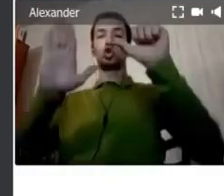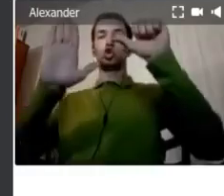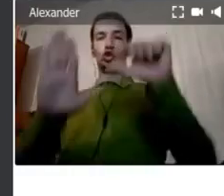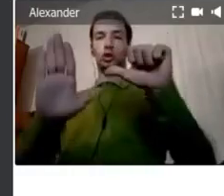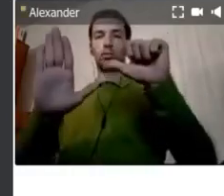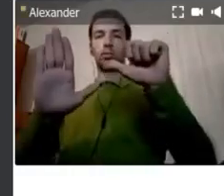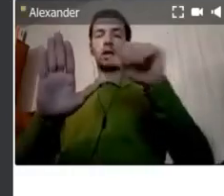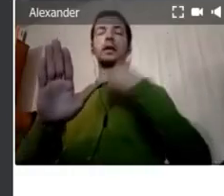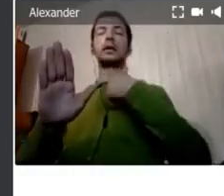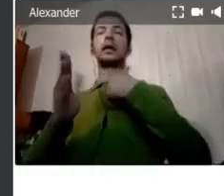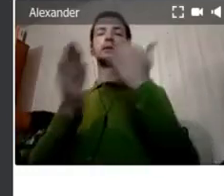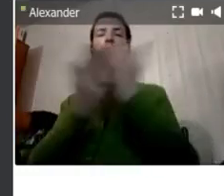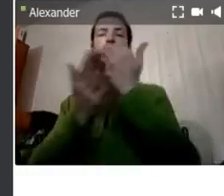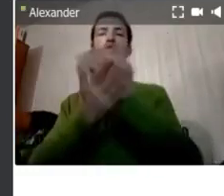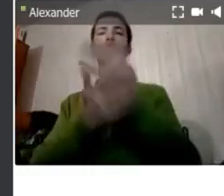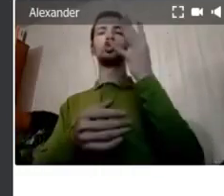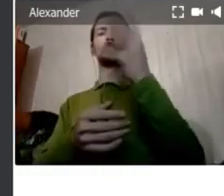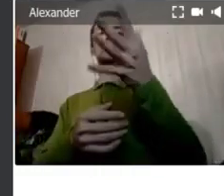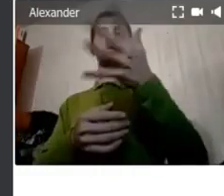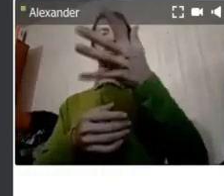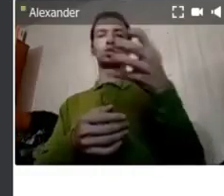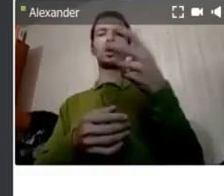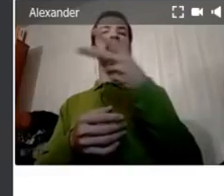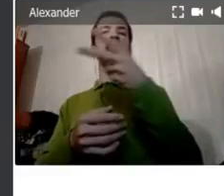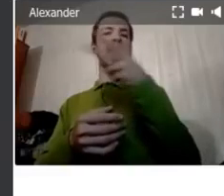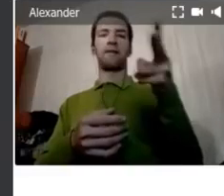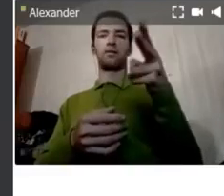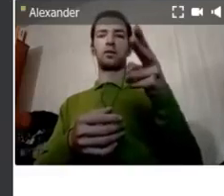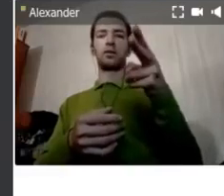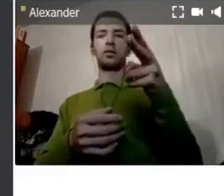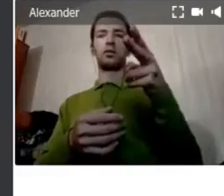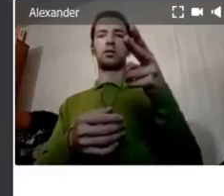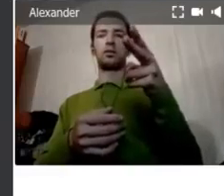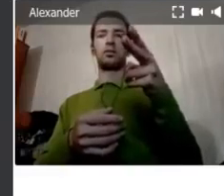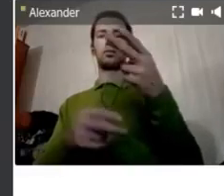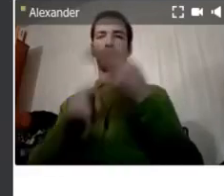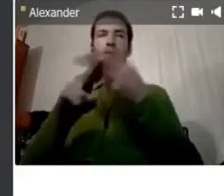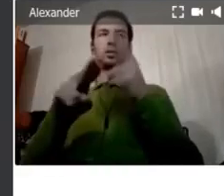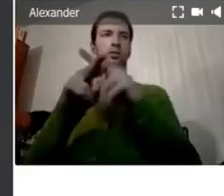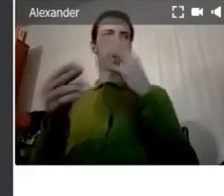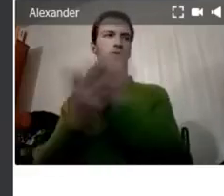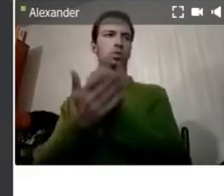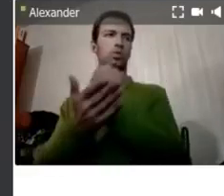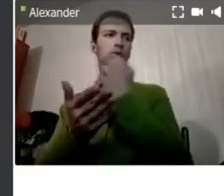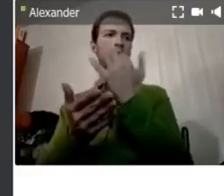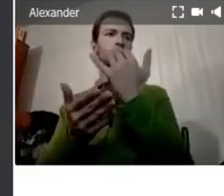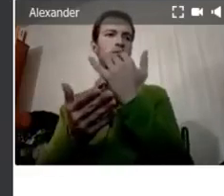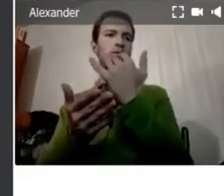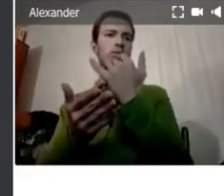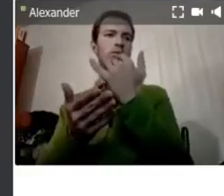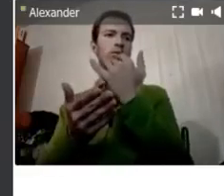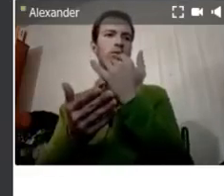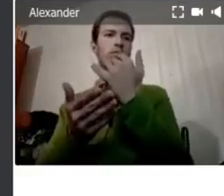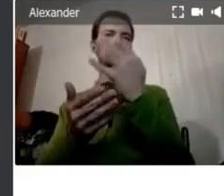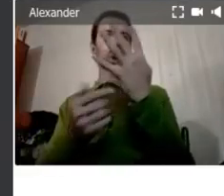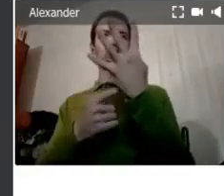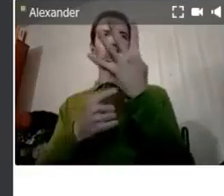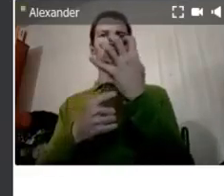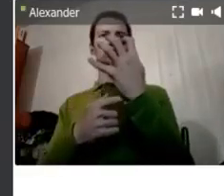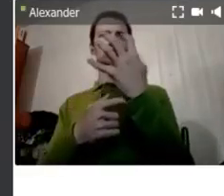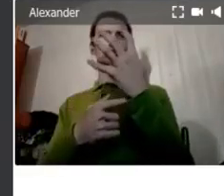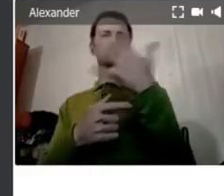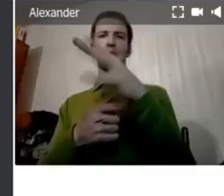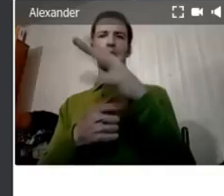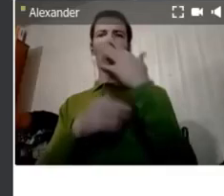тысяч, 400, ладно, 50 давайте возьмем. Это нормально? Это нормально. Стоит ли поработать ради